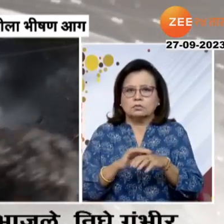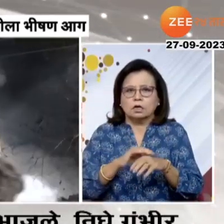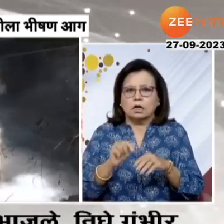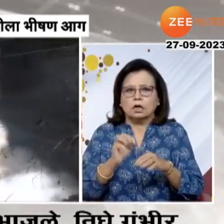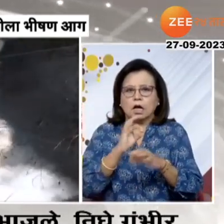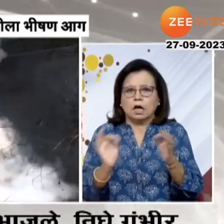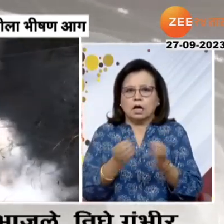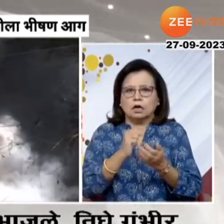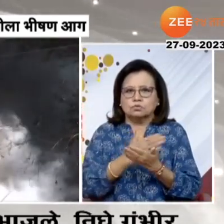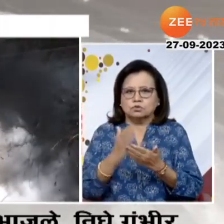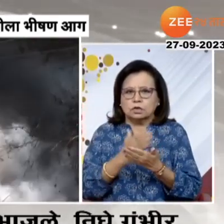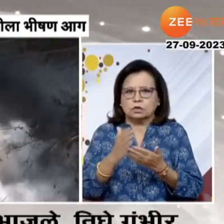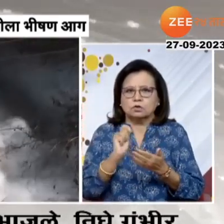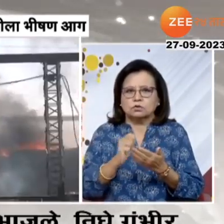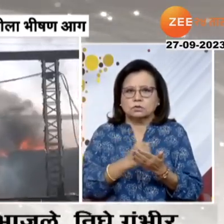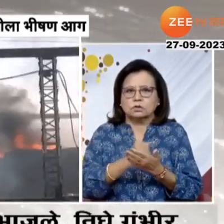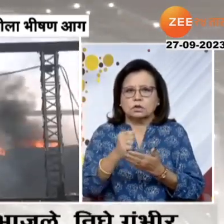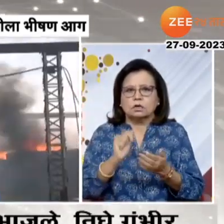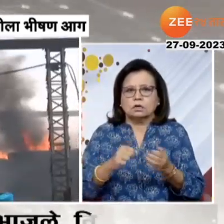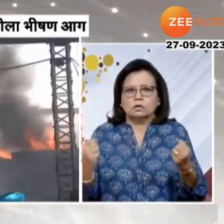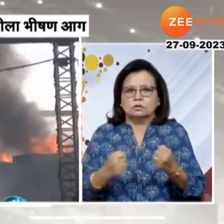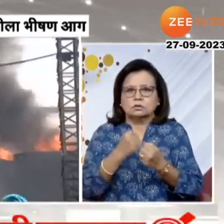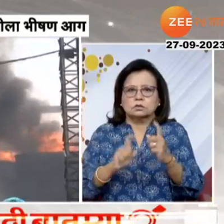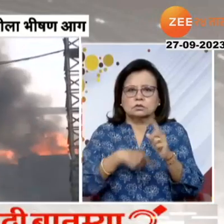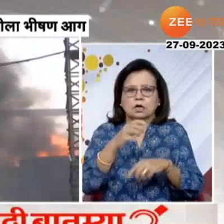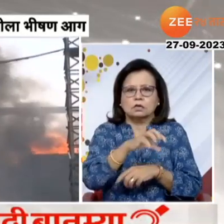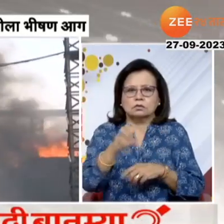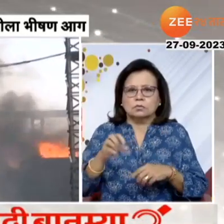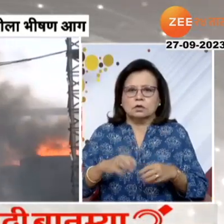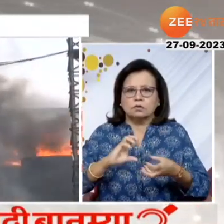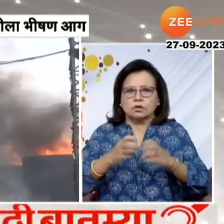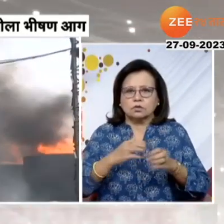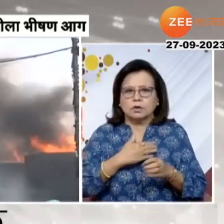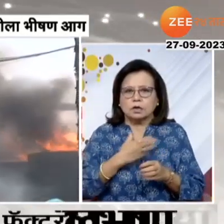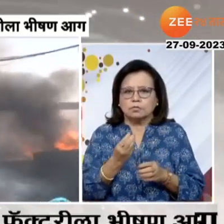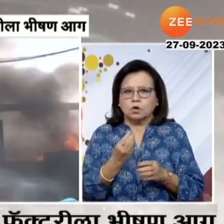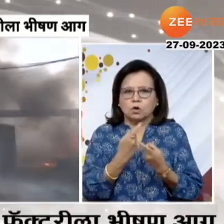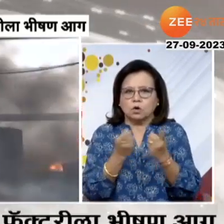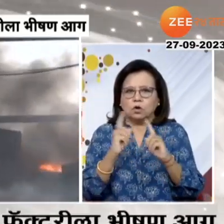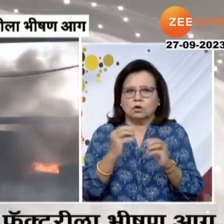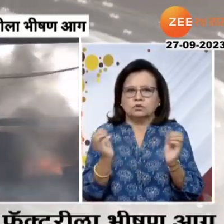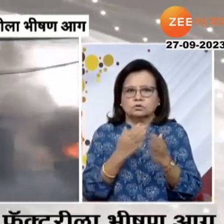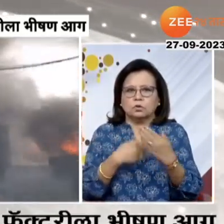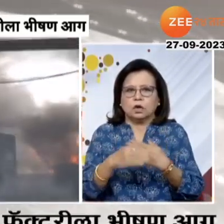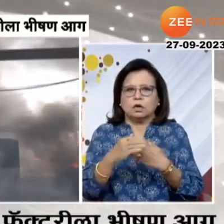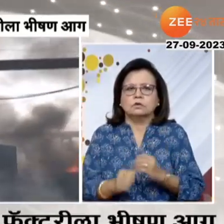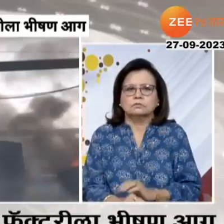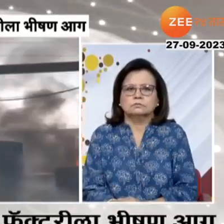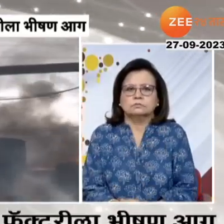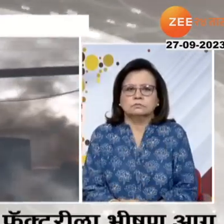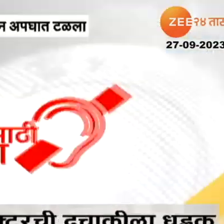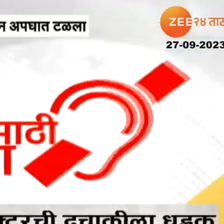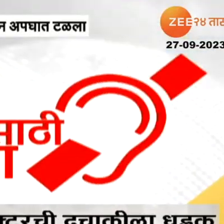अग्निशमन विभागाचे कर्मचारी आग विझवण्याचा प्रयत्न करत आहेत. तर या अपघातानंतर आजूबाजूच्या कारखान्यांमध्येही भीतीचं वातावरण